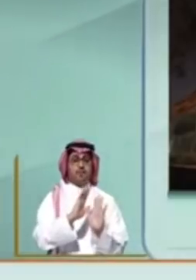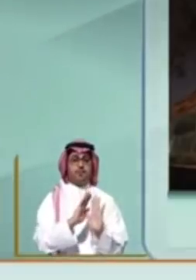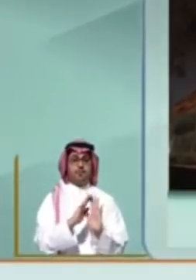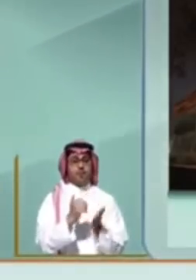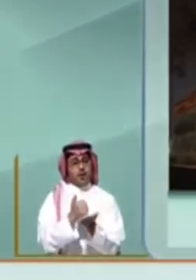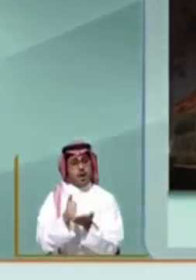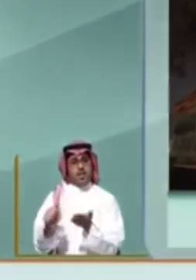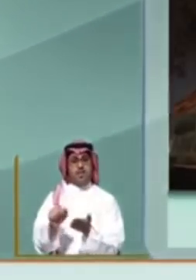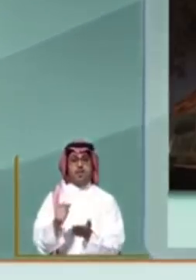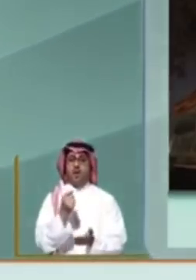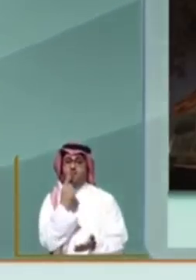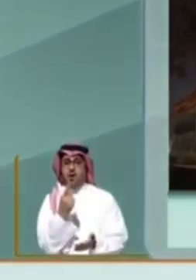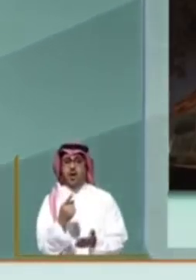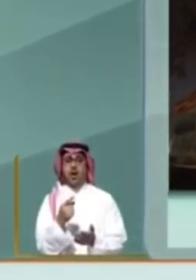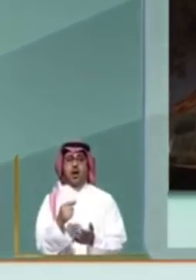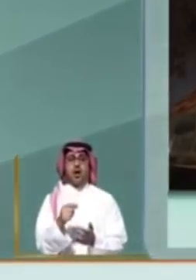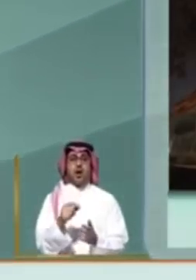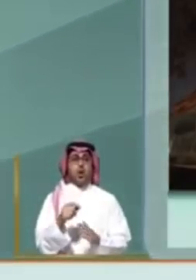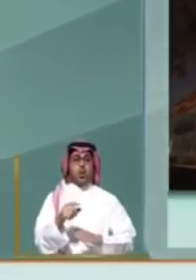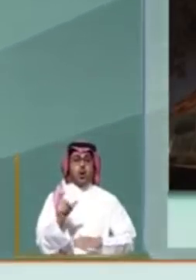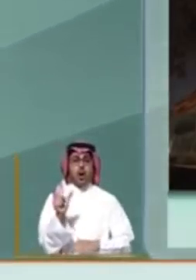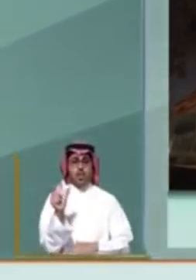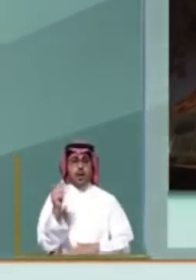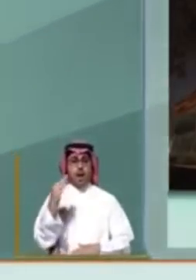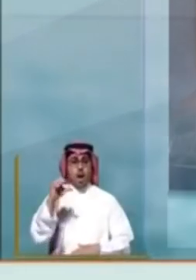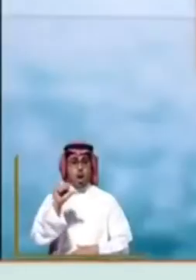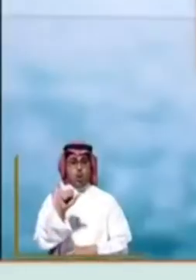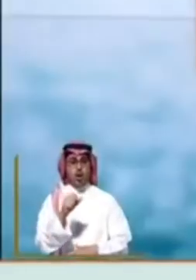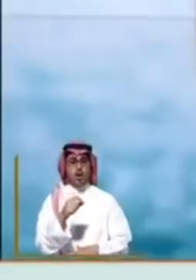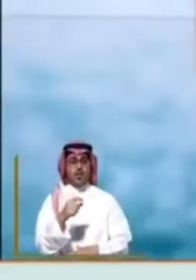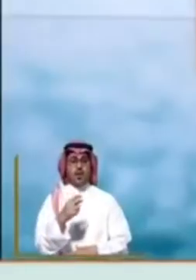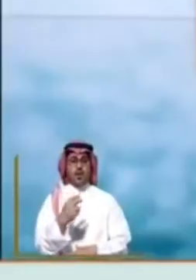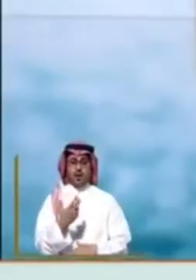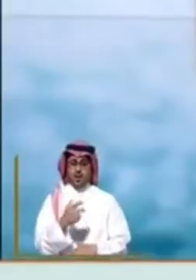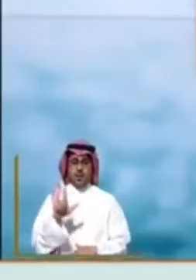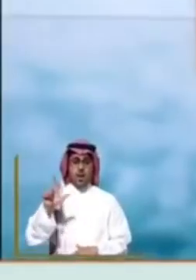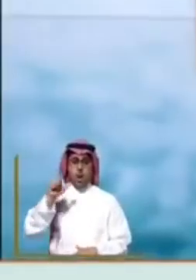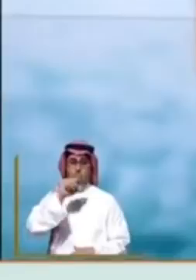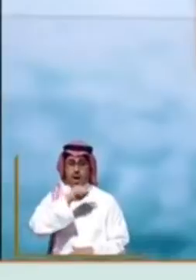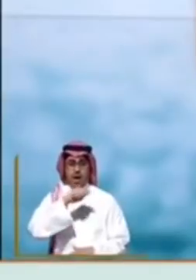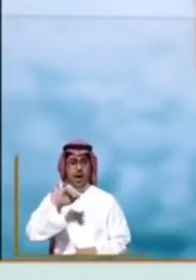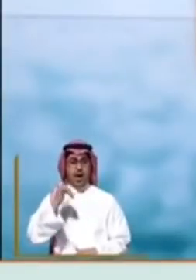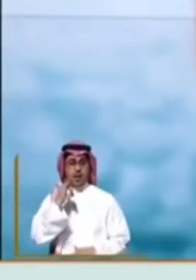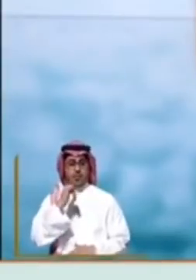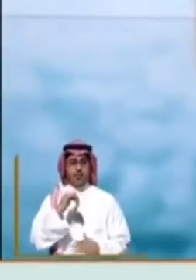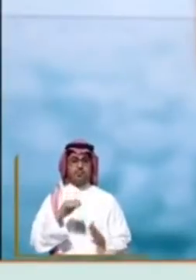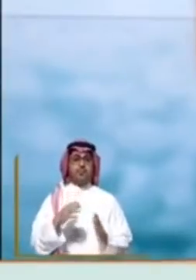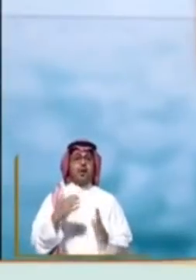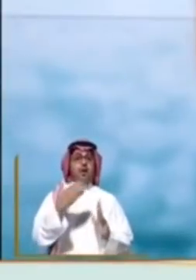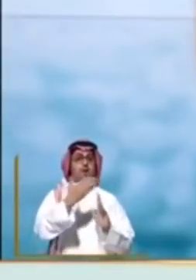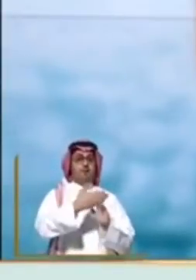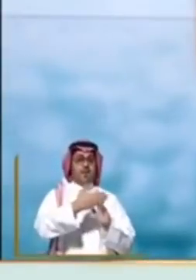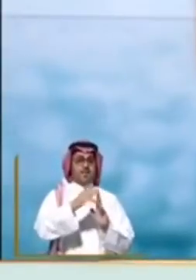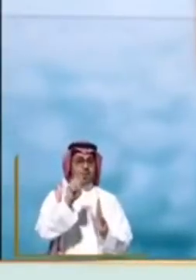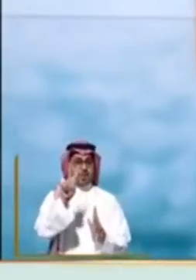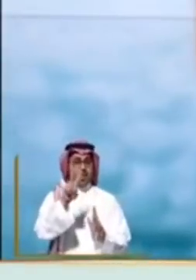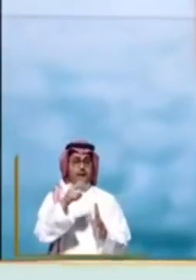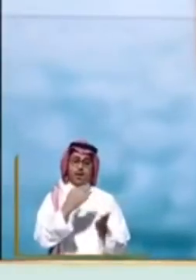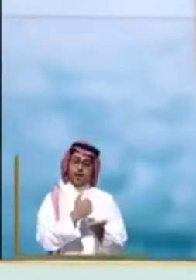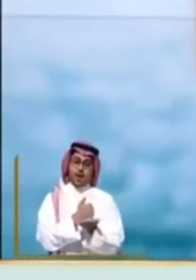لهذه المواد اللي هو الفقه والنحو والأدب والتاريخ. نعم، يعني أفهم من كلامك دكتور أنه المواد الفصل الثاني حذفت